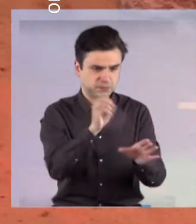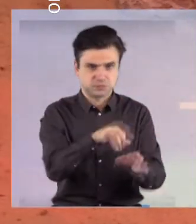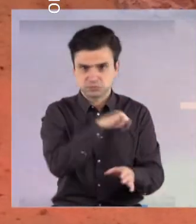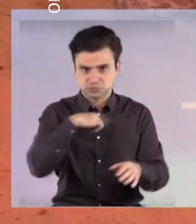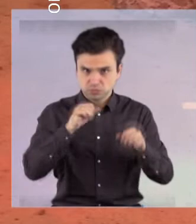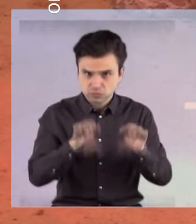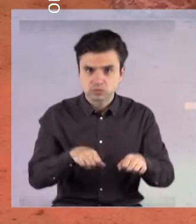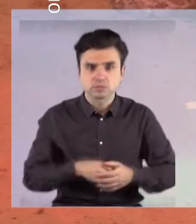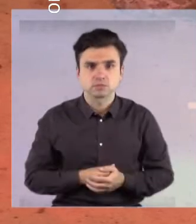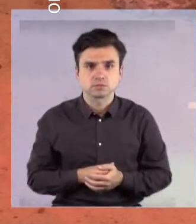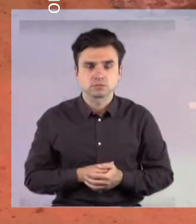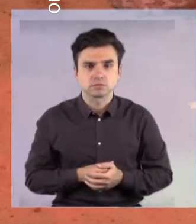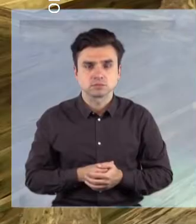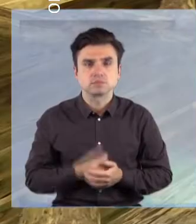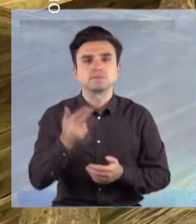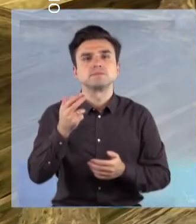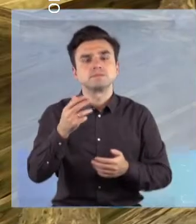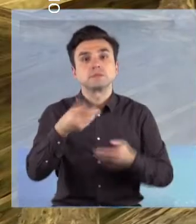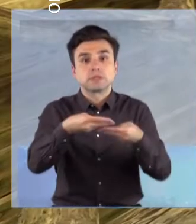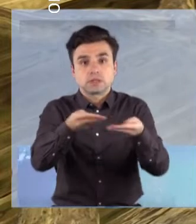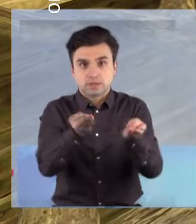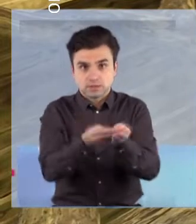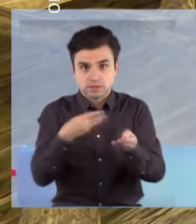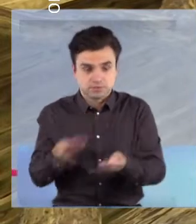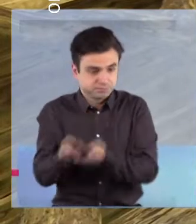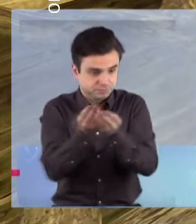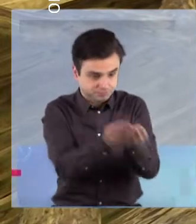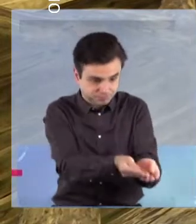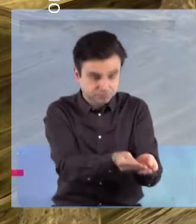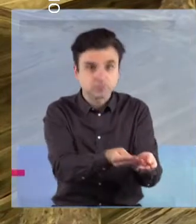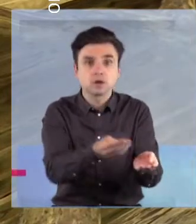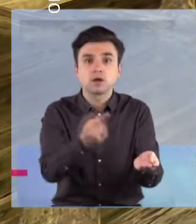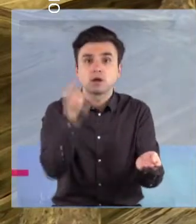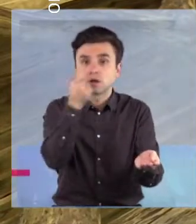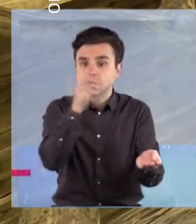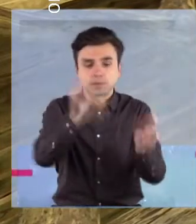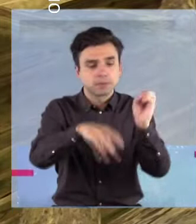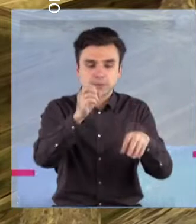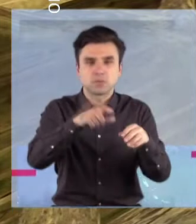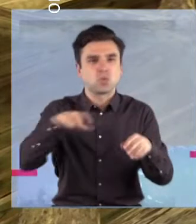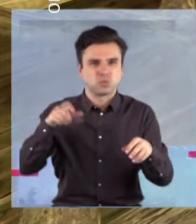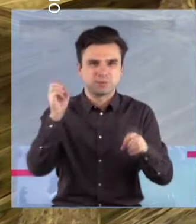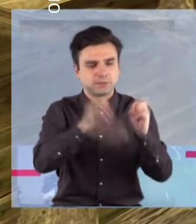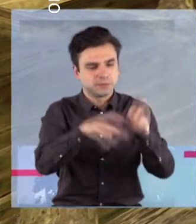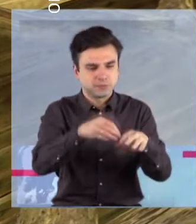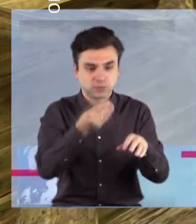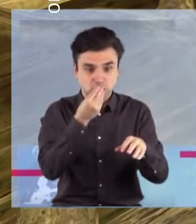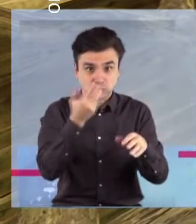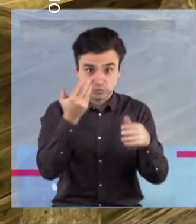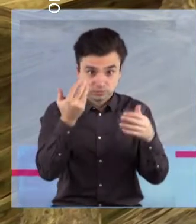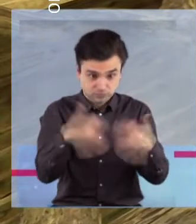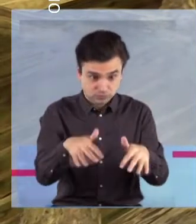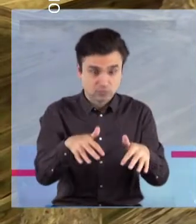який проживає у Південній Африці. Єноти – дружелюбні створіння, але вони ж все-таки дикі звірі, а не дитячі іграшки. Праця